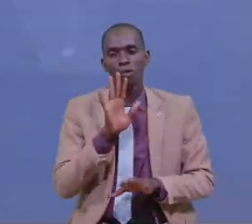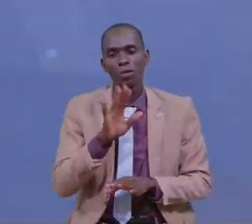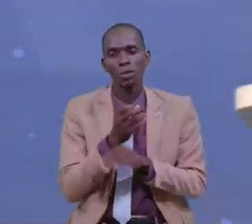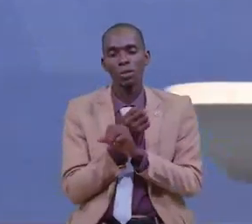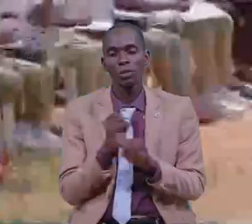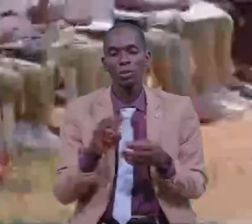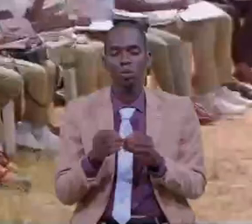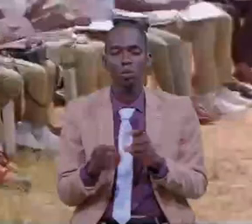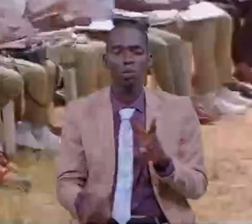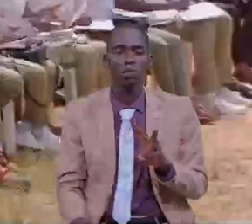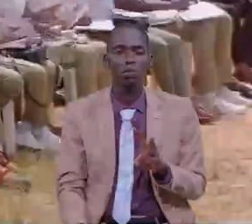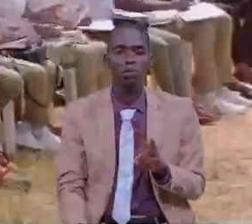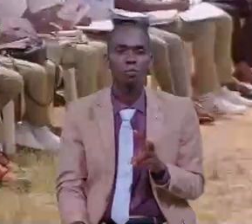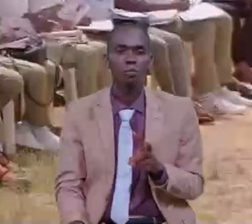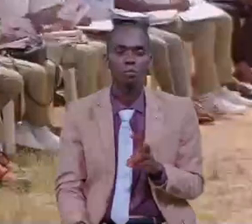ton salut. Deuxièmement,